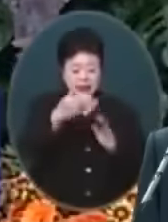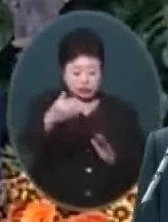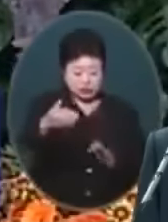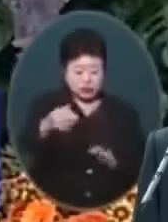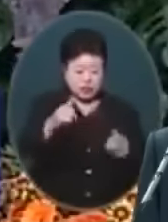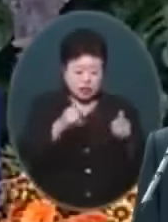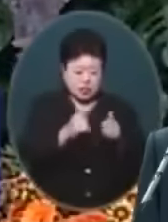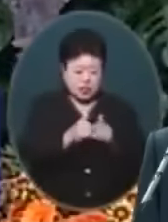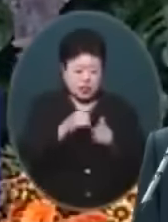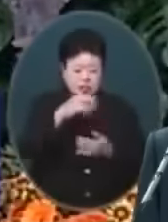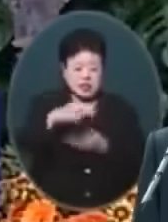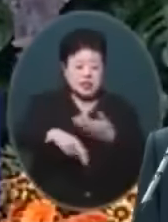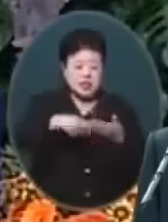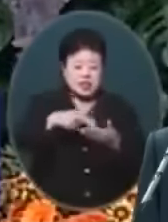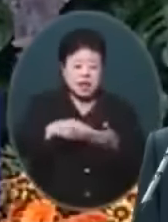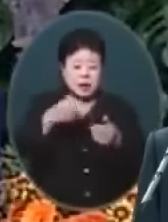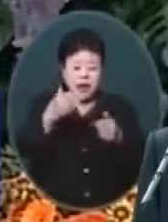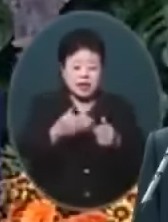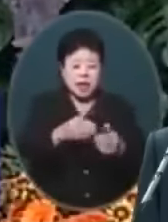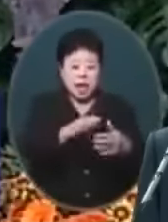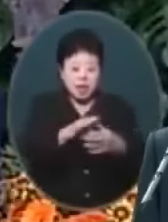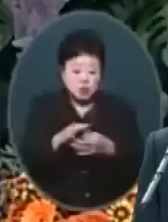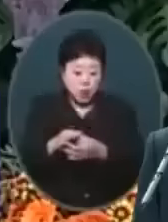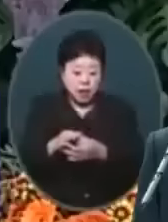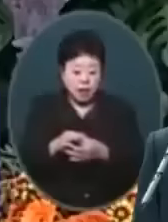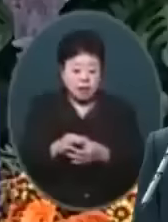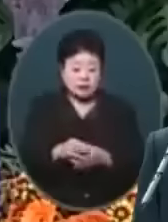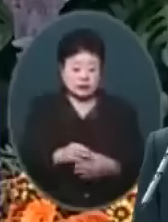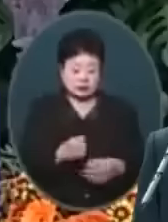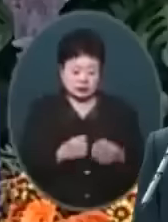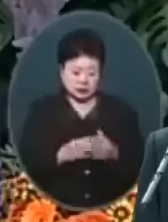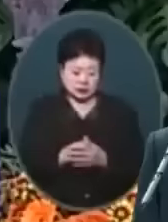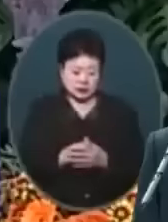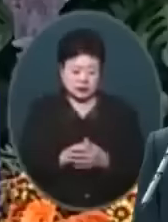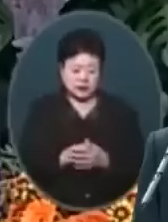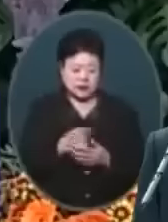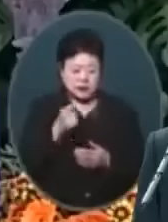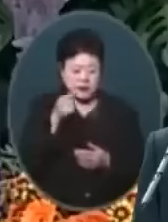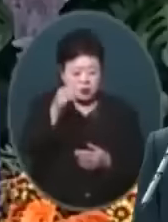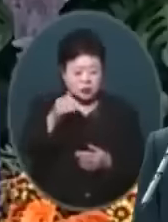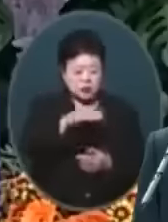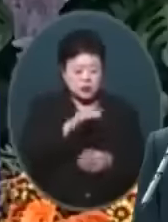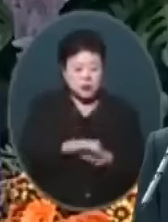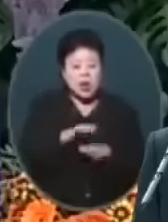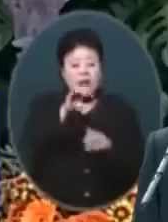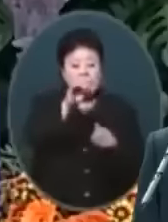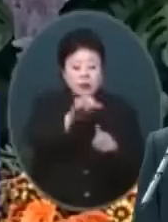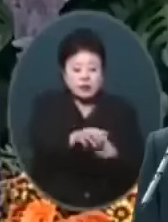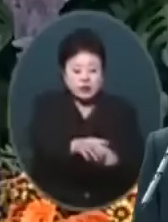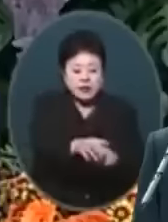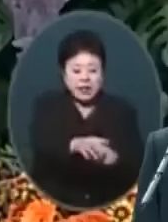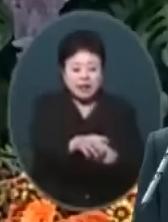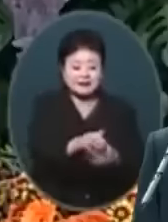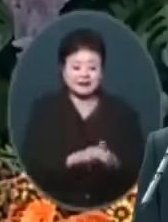아니함을 이 무리에게 알게 하리라. 전쟁은 야훼의 소한 것인즉 그가 너희를 우리 손에 넘기시리라.